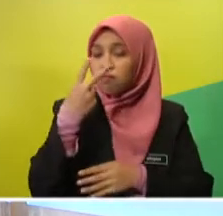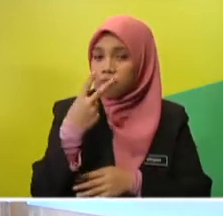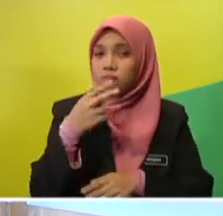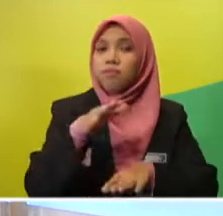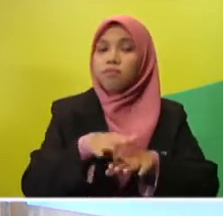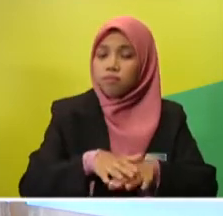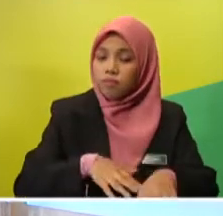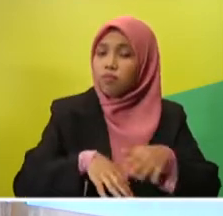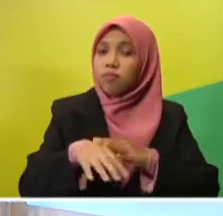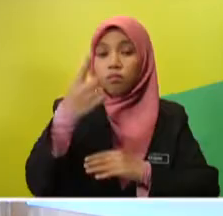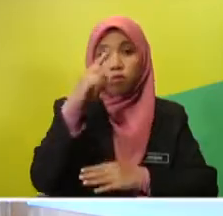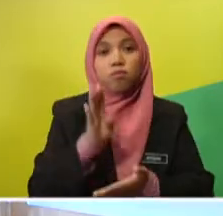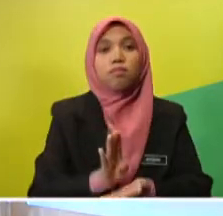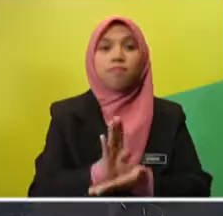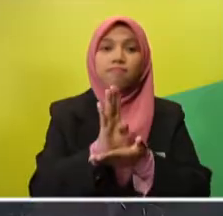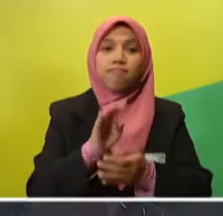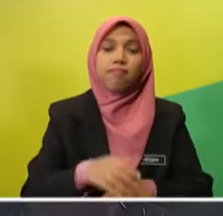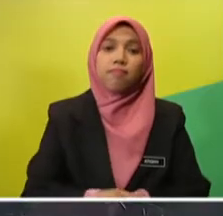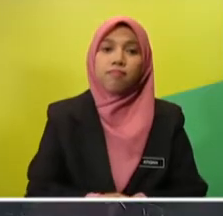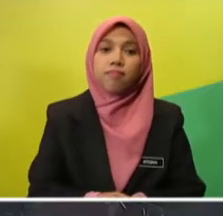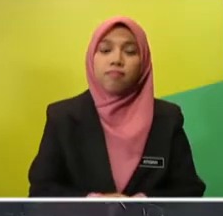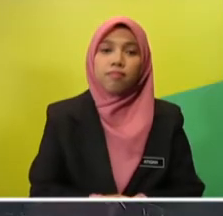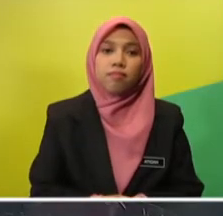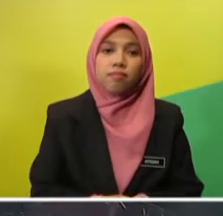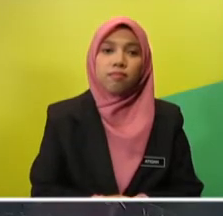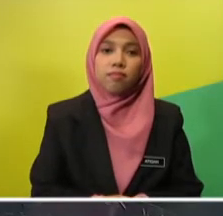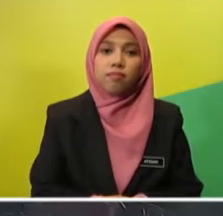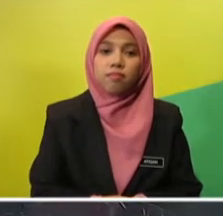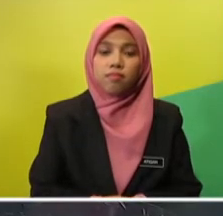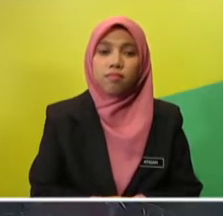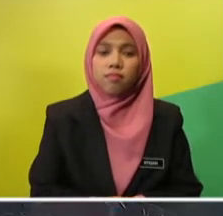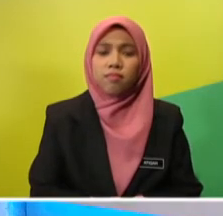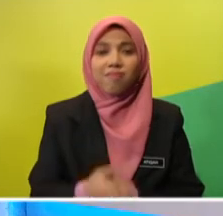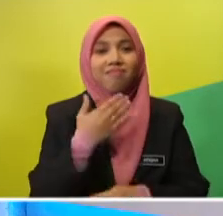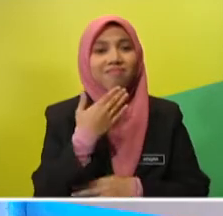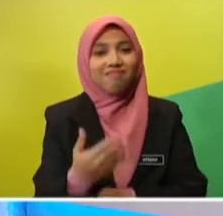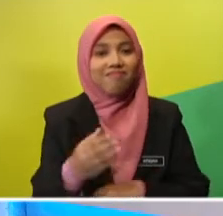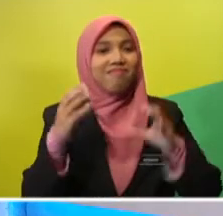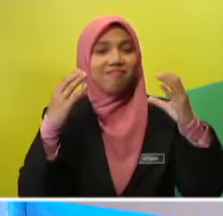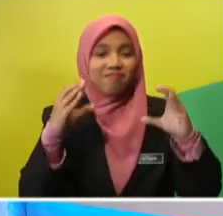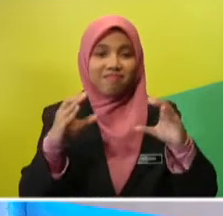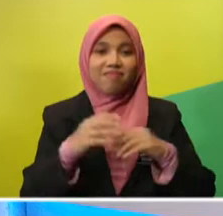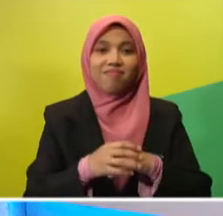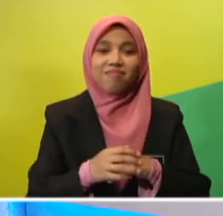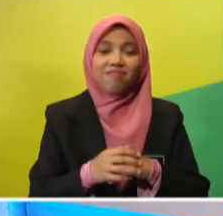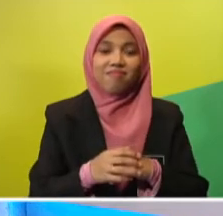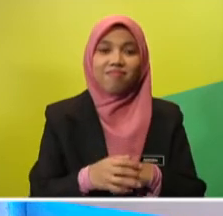kebenaran dahulu. Baik. Terima kasih cikgu untuk penerangannya ringkas dan tapi pastinya dapat kita aplikasikan dalam kehidupan kita